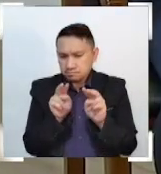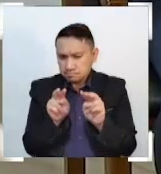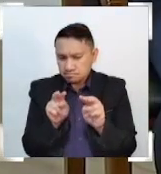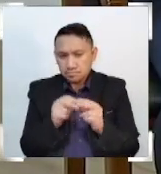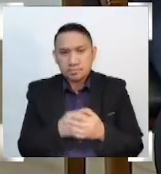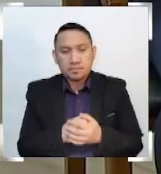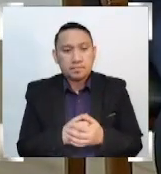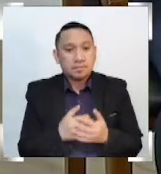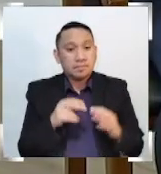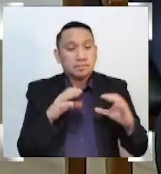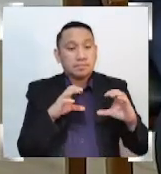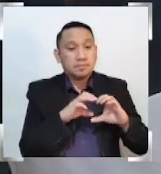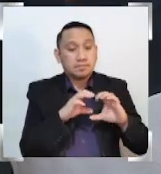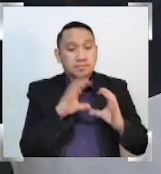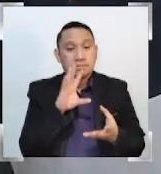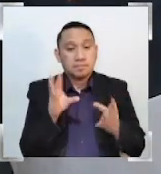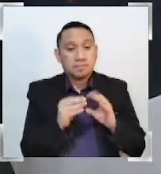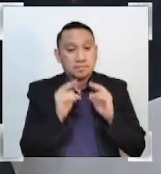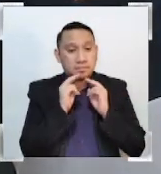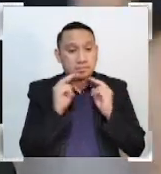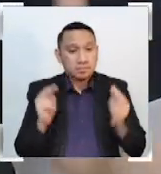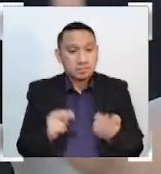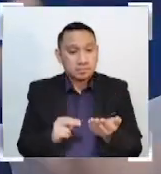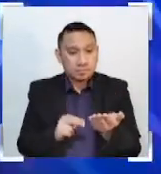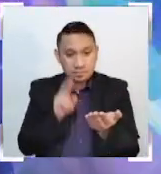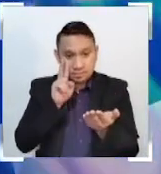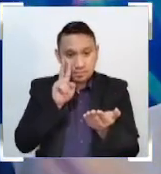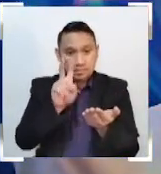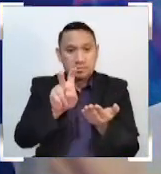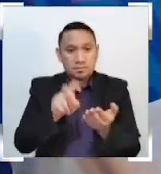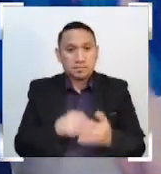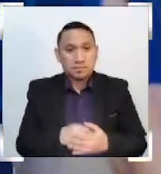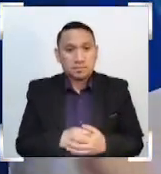Para sa GMA Integrated News, John Consulta, ang inyong saksi.